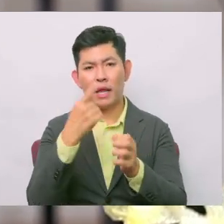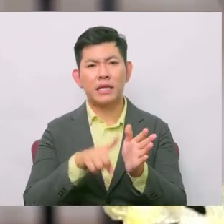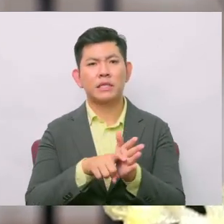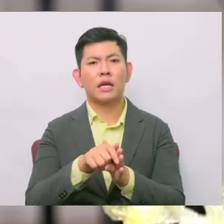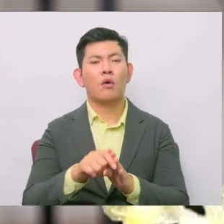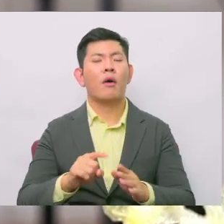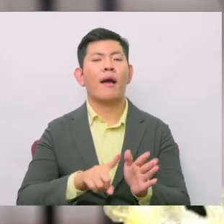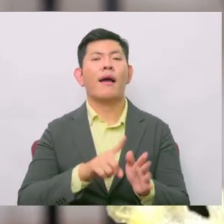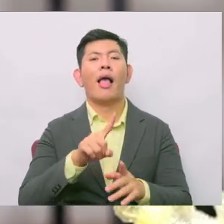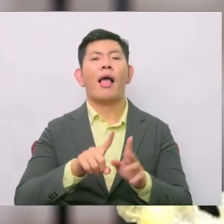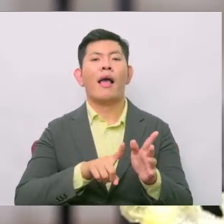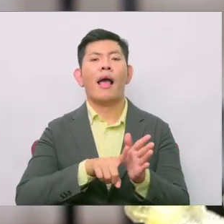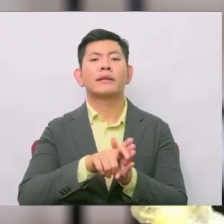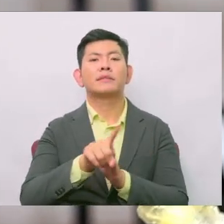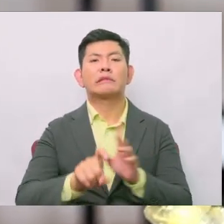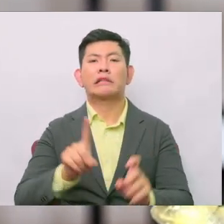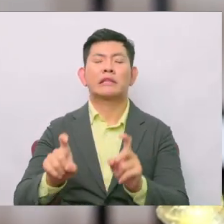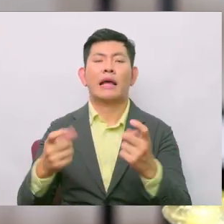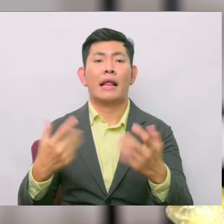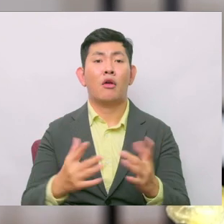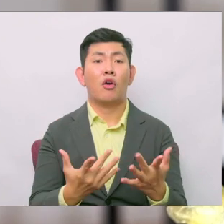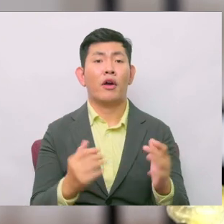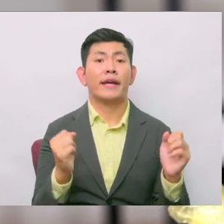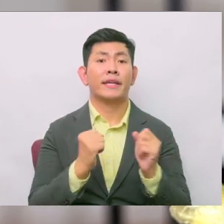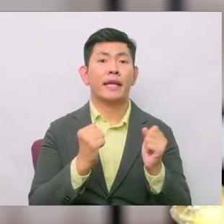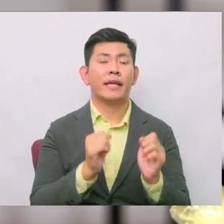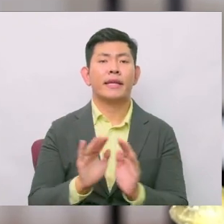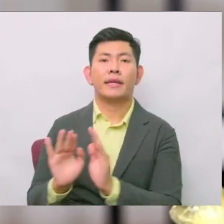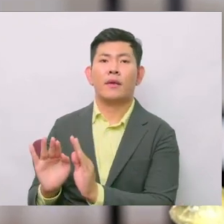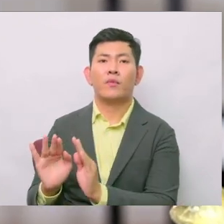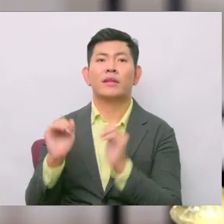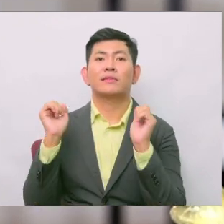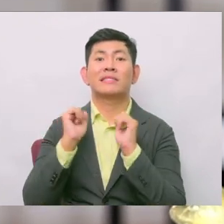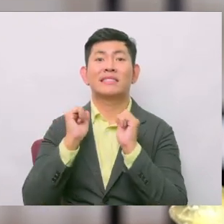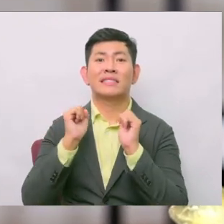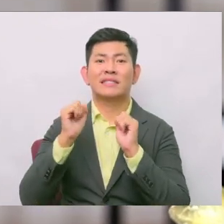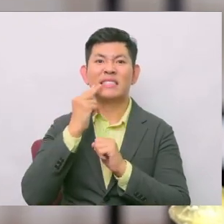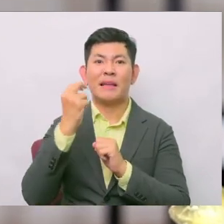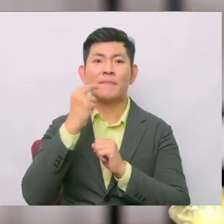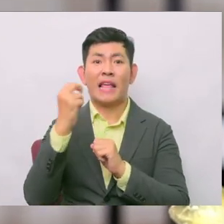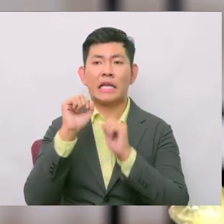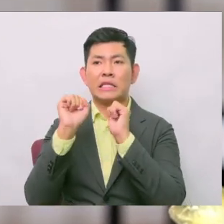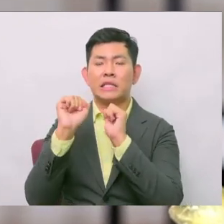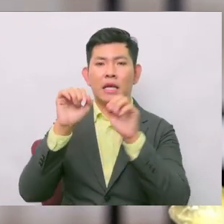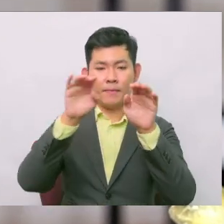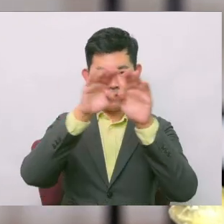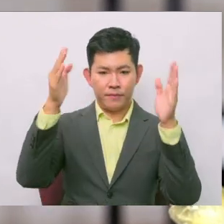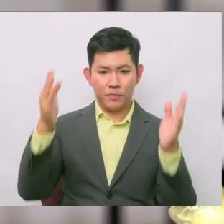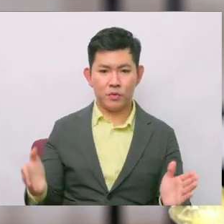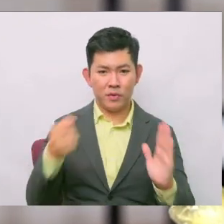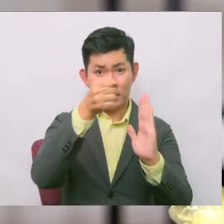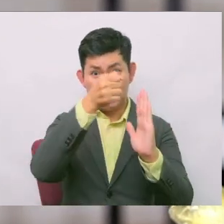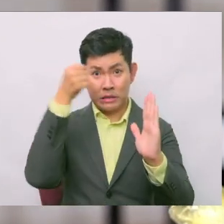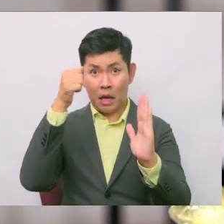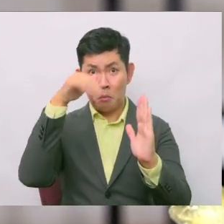วก็รอให้ลูกประคบเย็นนะคะเราก็เอาไปเก็บไว้ในช่องฟรีซนะคะในตู้เย็นนะคะแล้วมันจะอยู่ได้นานเนา